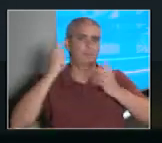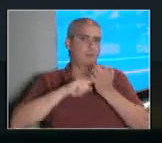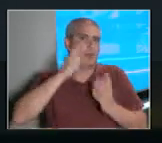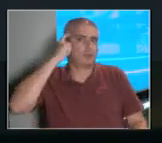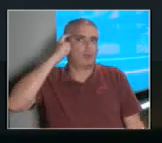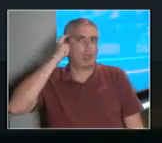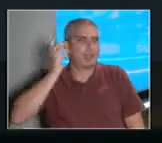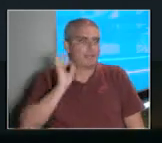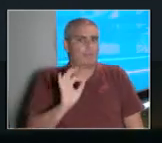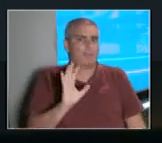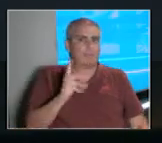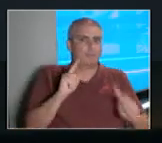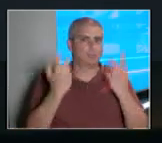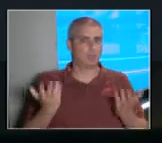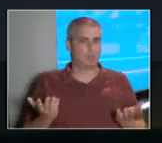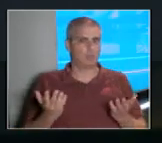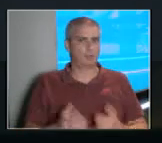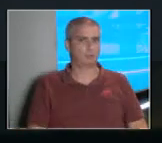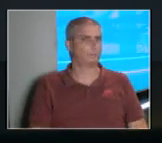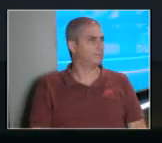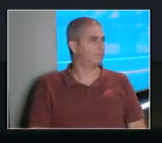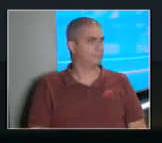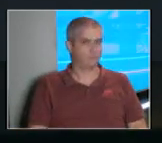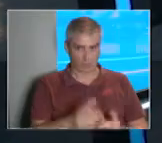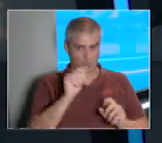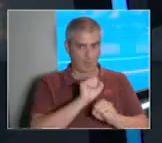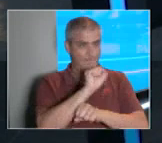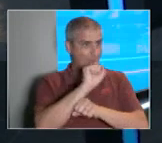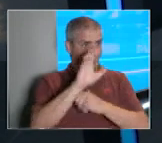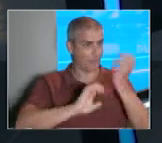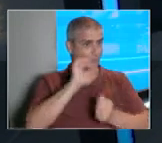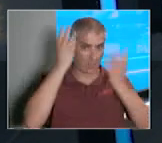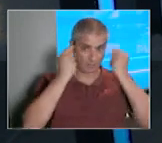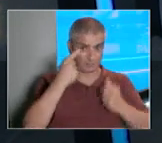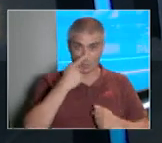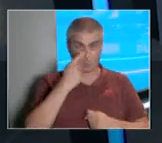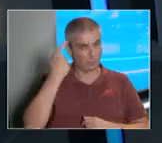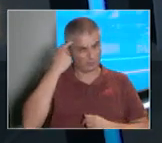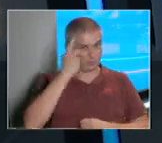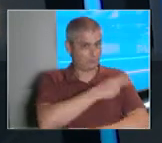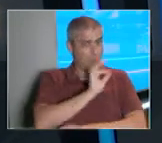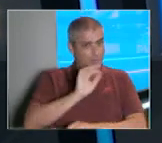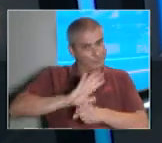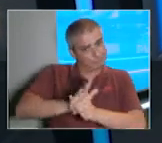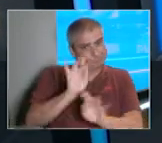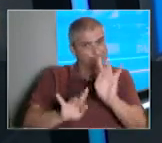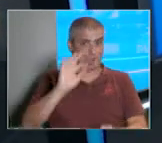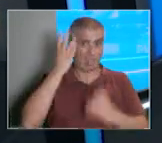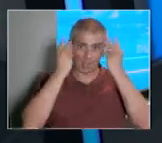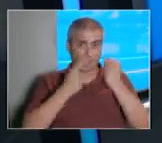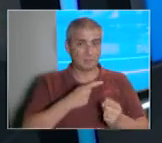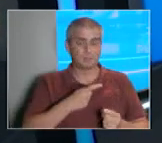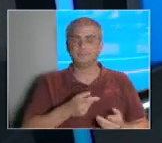דאגה אמיתית למה שקורה כאן. הלכת שפה, גם אוקיי. למחאה חרדית אגב, אתה חושב שהמשטרה באמת מתנכלת לציבור החרדי?